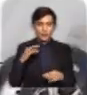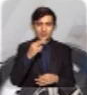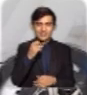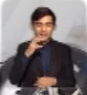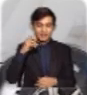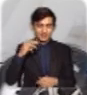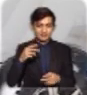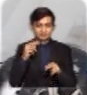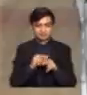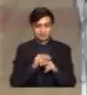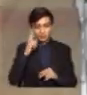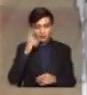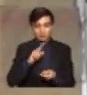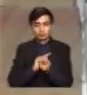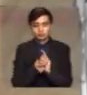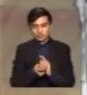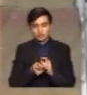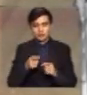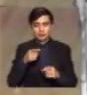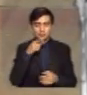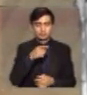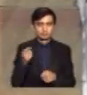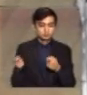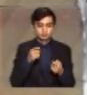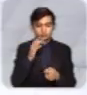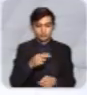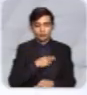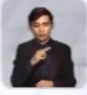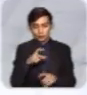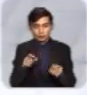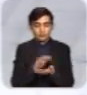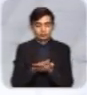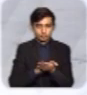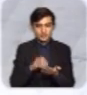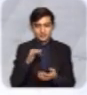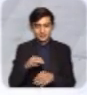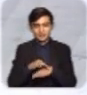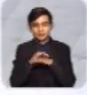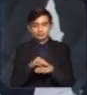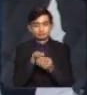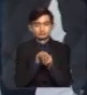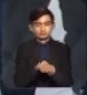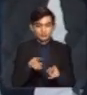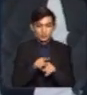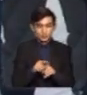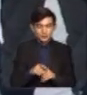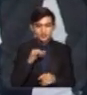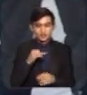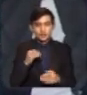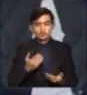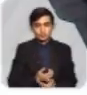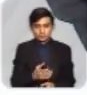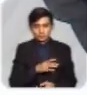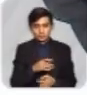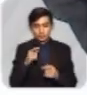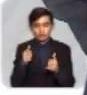под строительство ритуального комплекса. То есть сюда будут привозить покойников, омывать и провожать отсюда же в последний путь. Жители возмущаются. Они